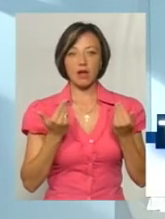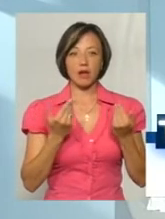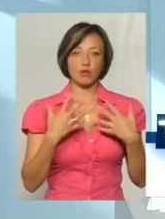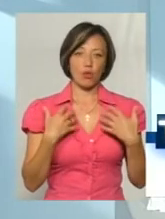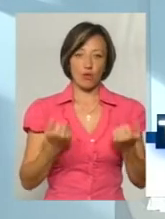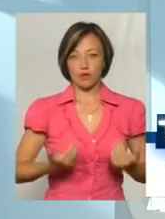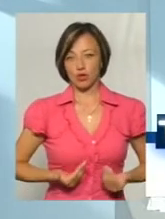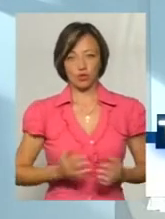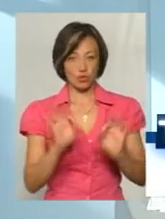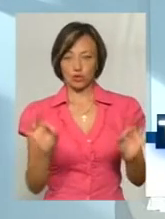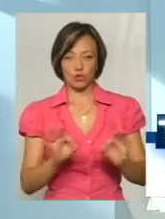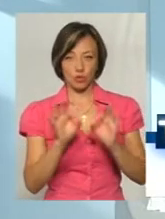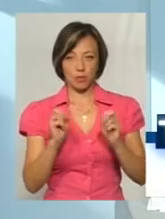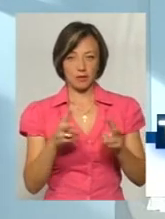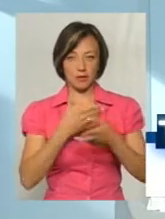життю людей.